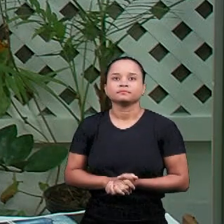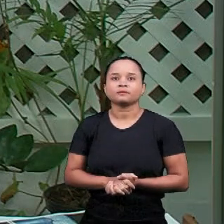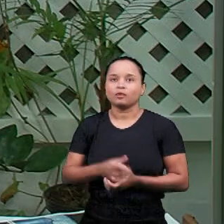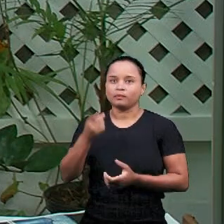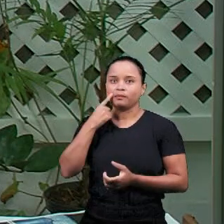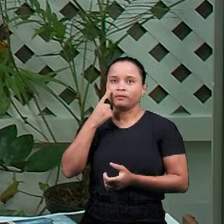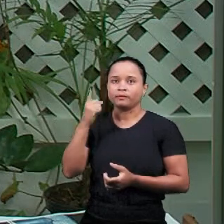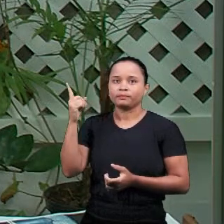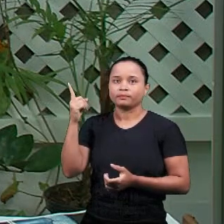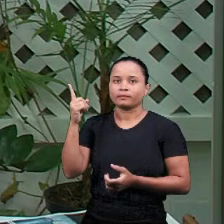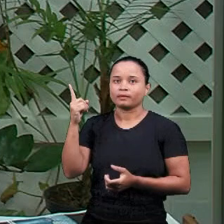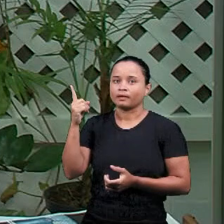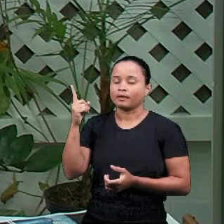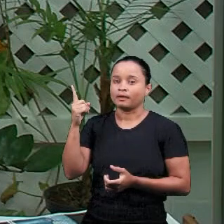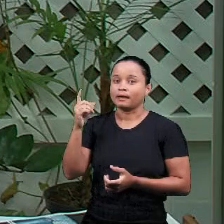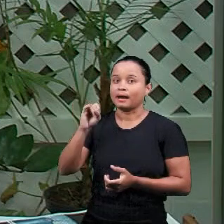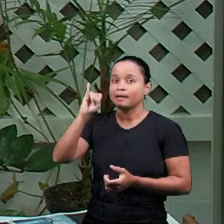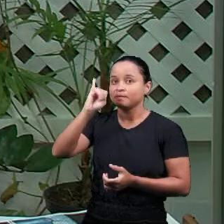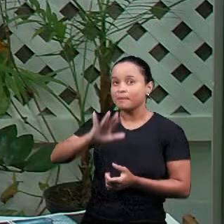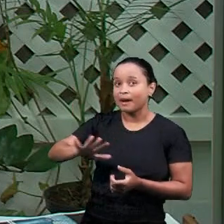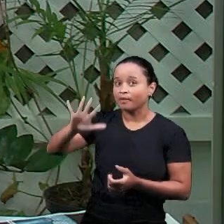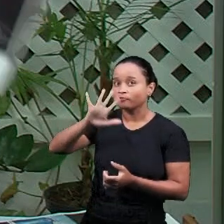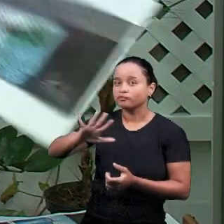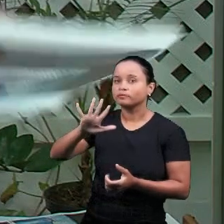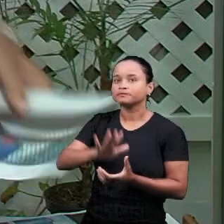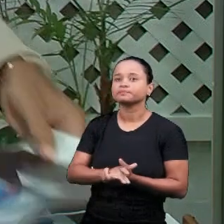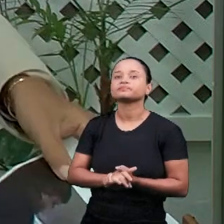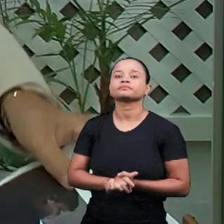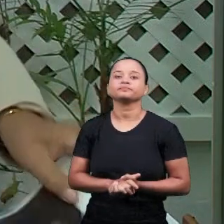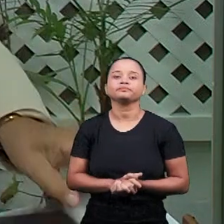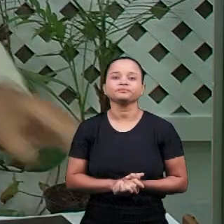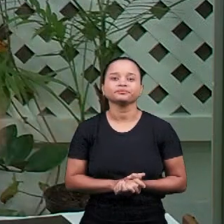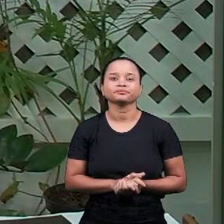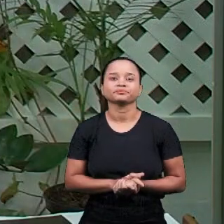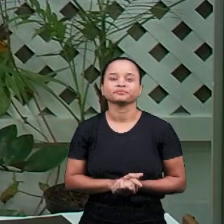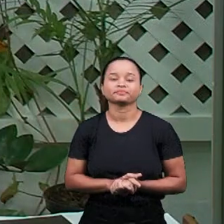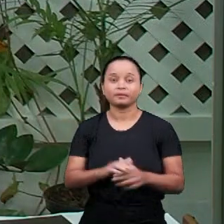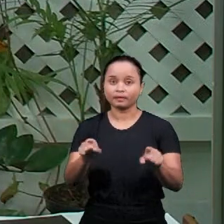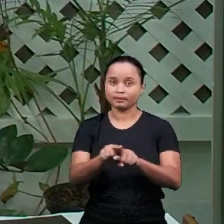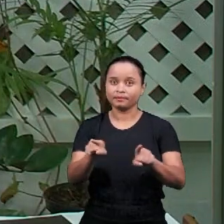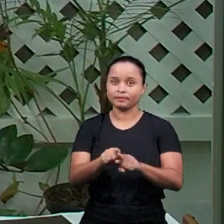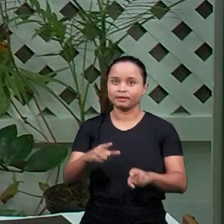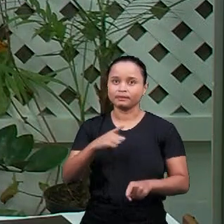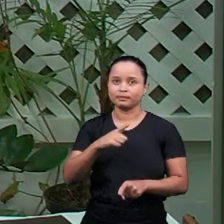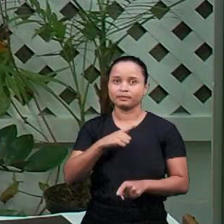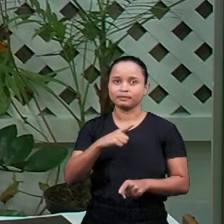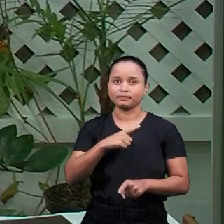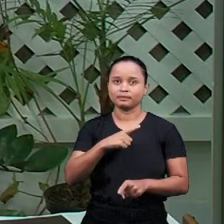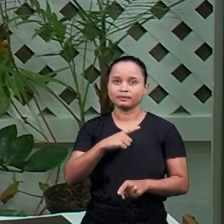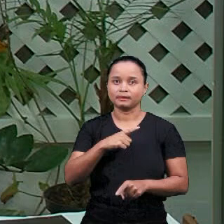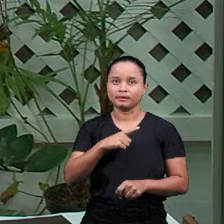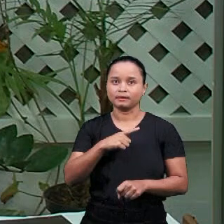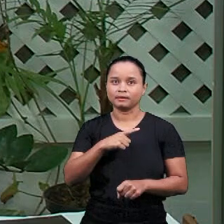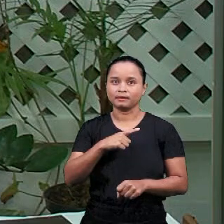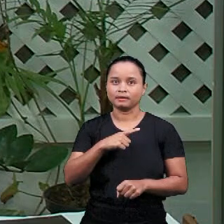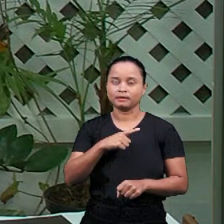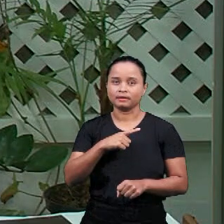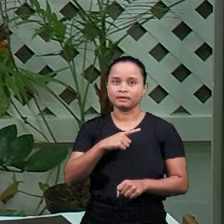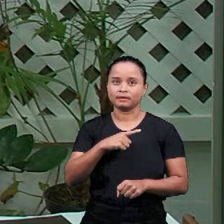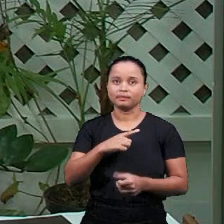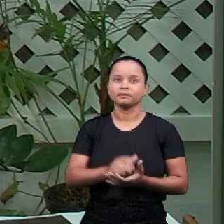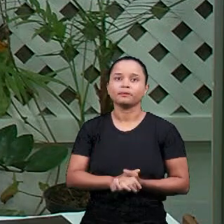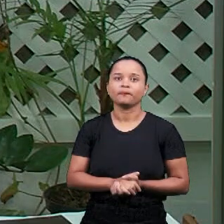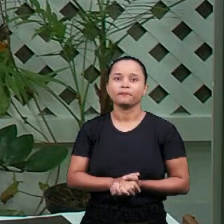Voilà, ici aussi. Il a pointé le perroquet qui était caché ici. Nous avons le Carlos Levi de Barreiras, 6